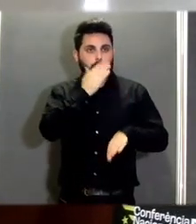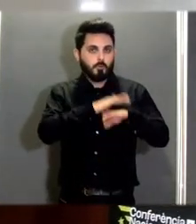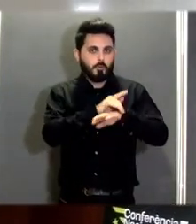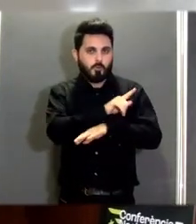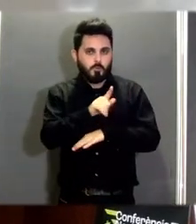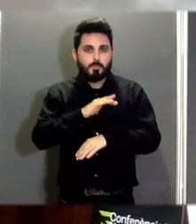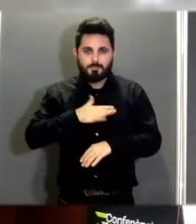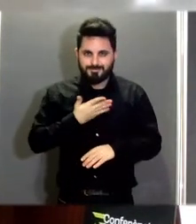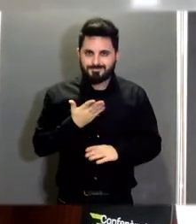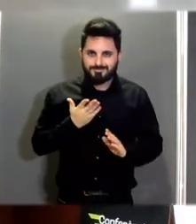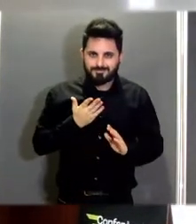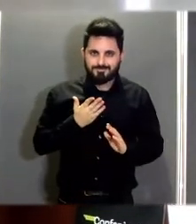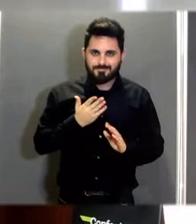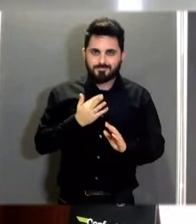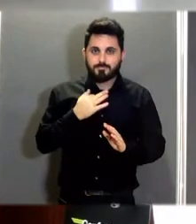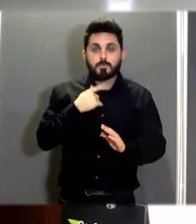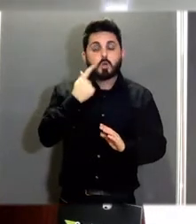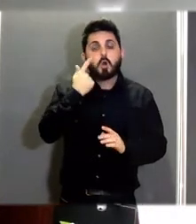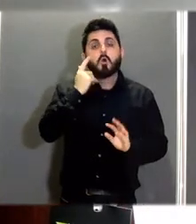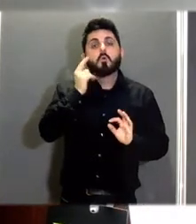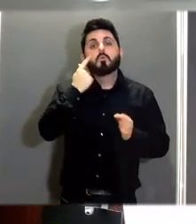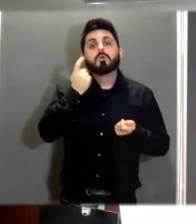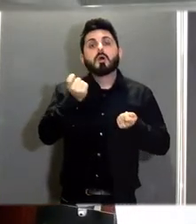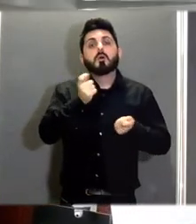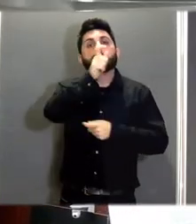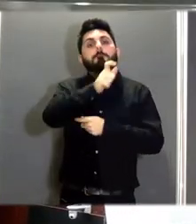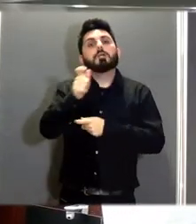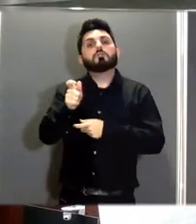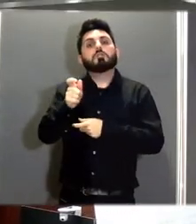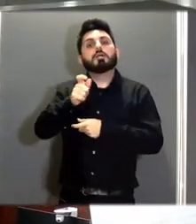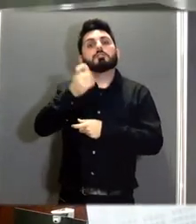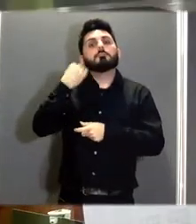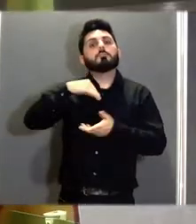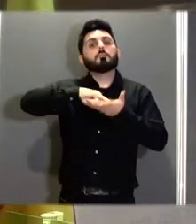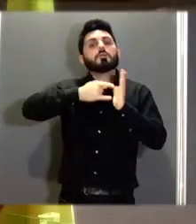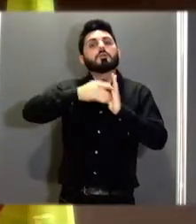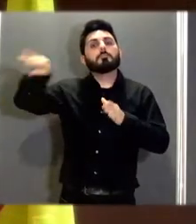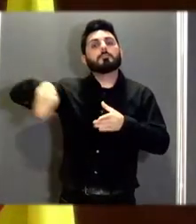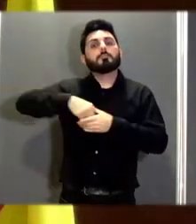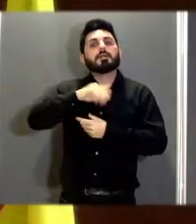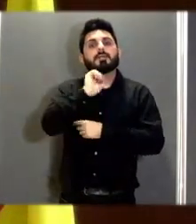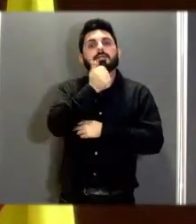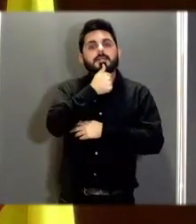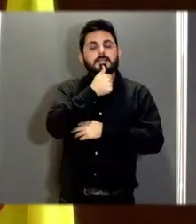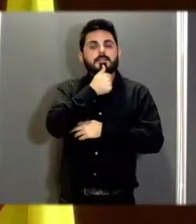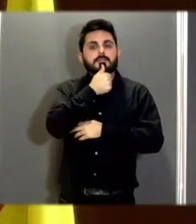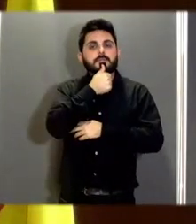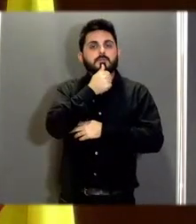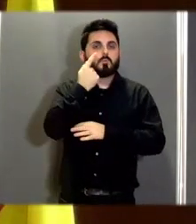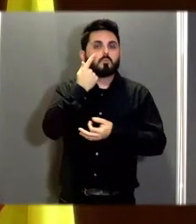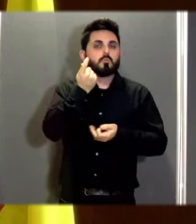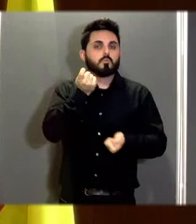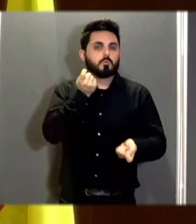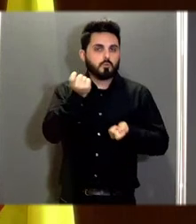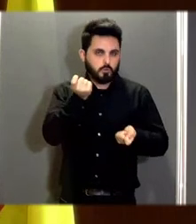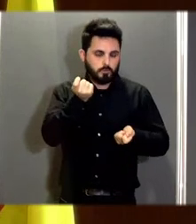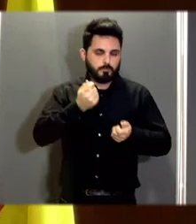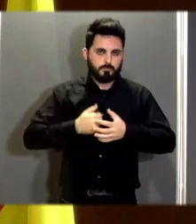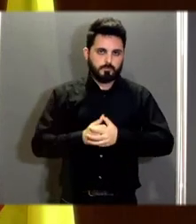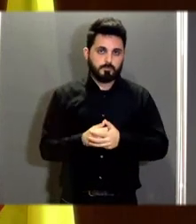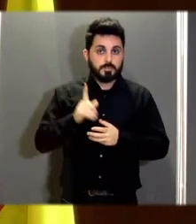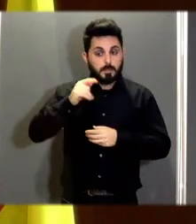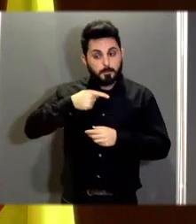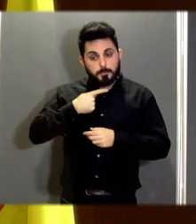amb quines persones són les que conformarien aquest projecte. També es van posar advertiments en el sentit que la llista